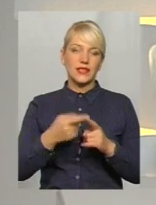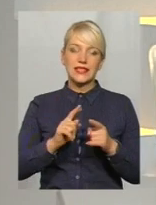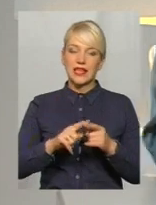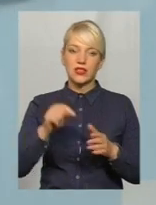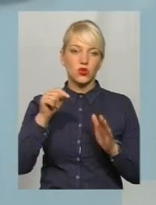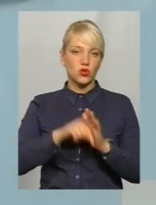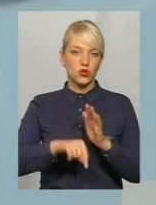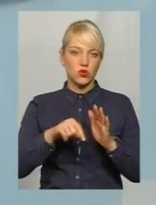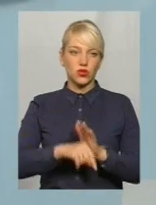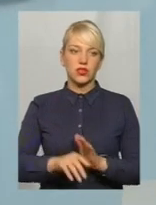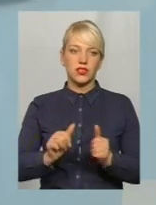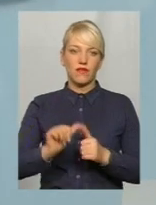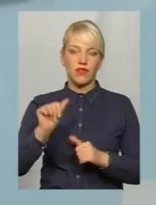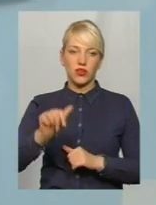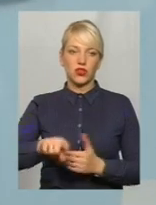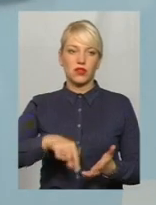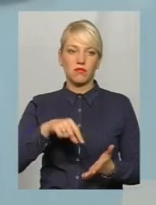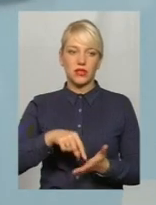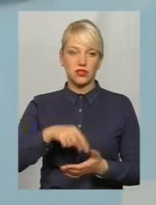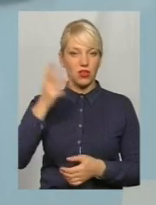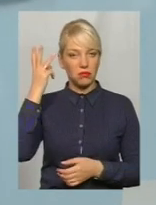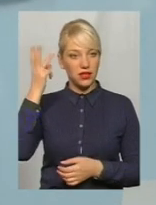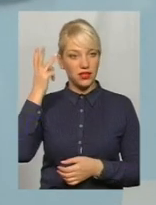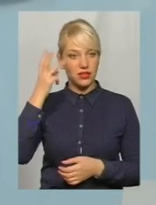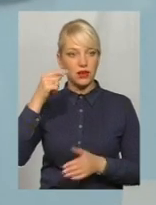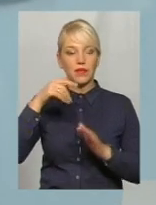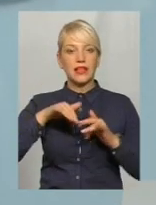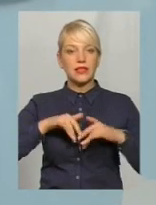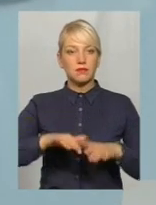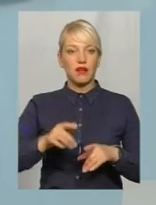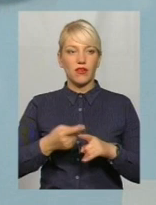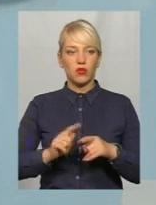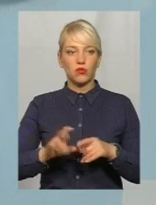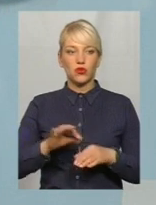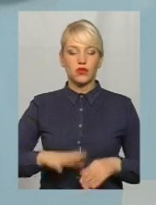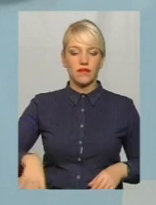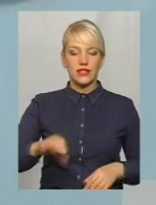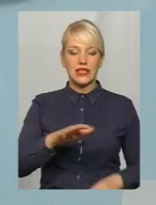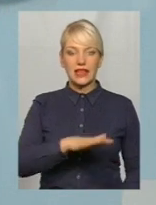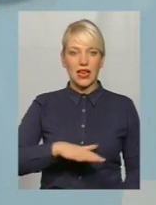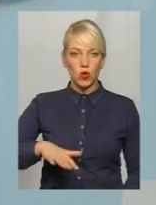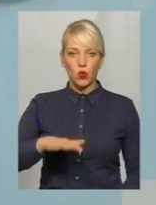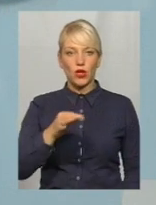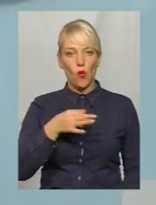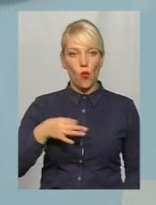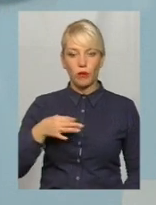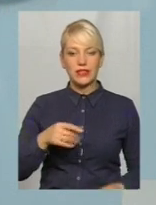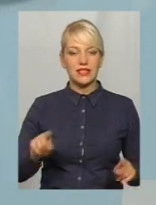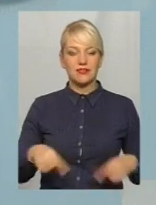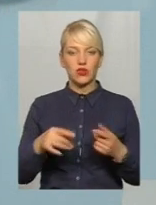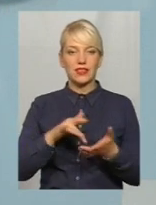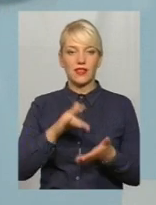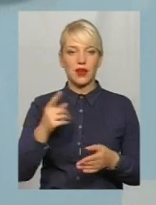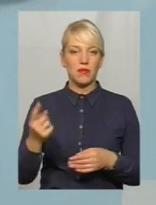створилися виключно міста Хмельницького. Виключно. Справа в тому, що на всіх територіях області створені центри